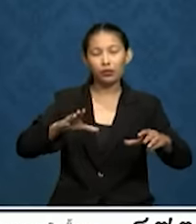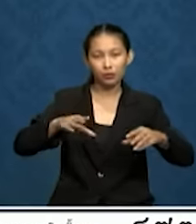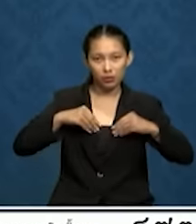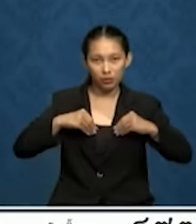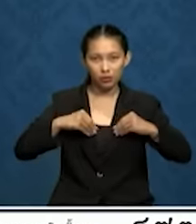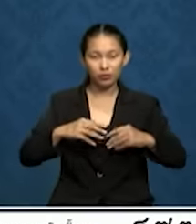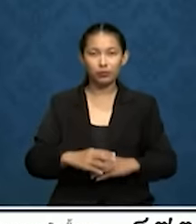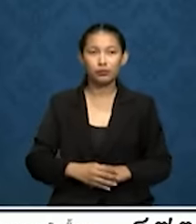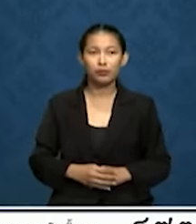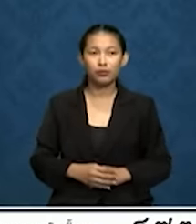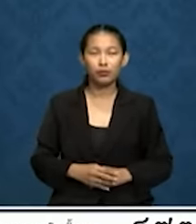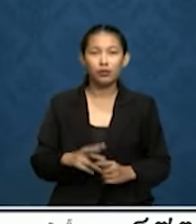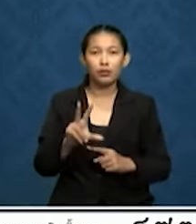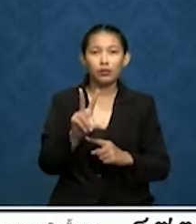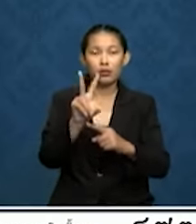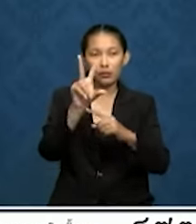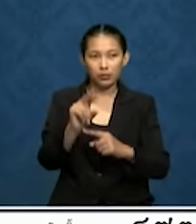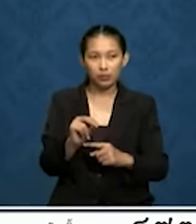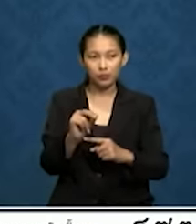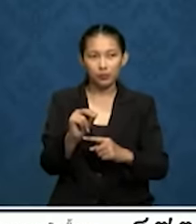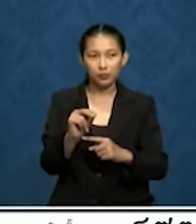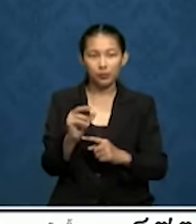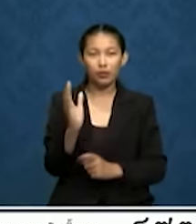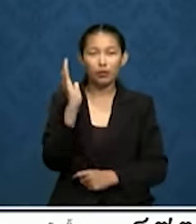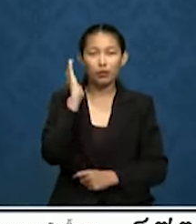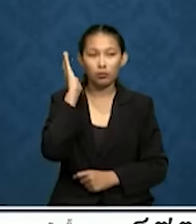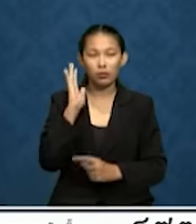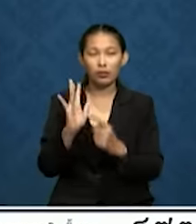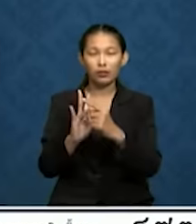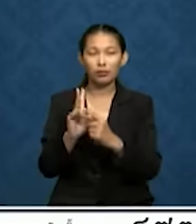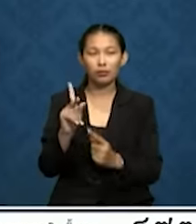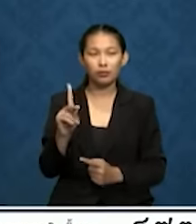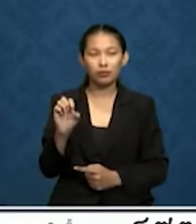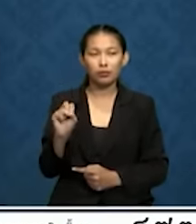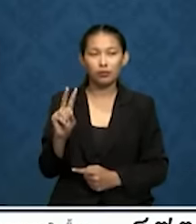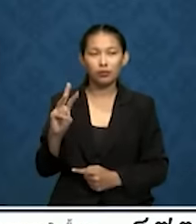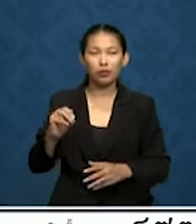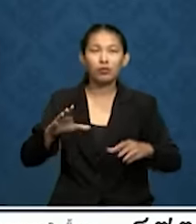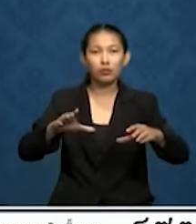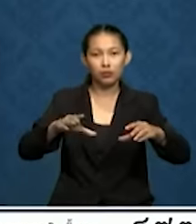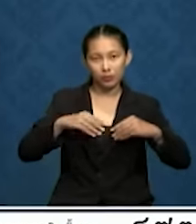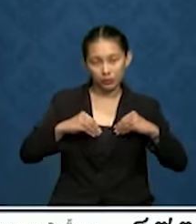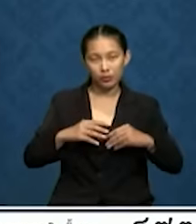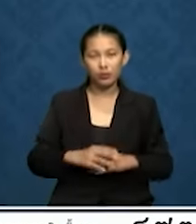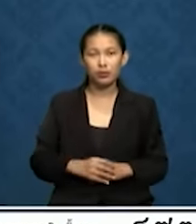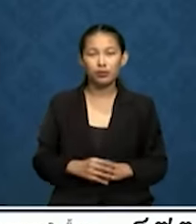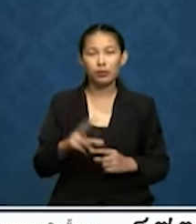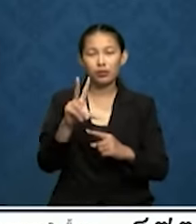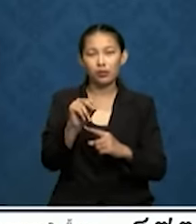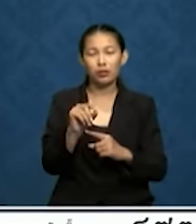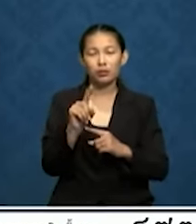ครับ 30นายเกษมอุปประ เห็นชอบครับ